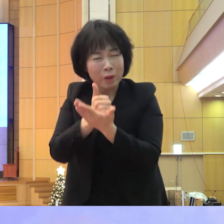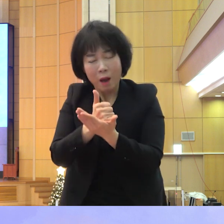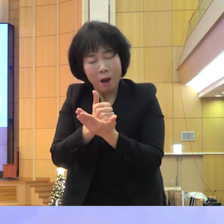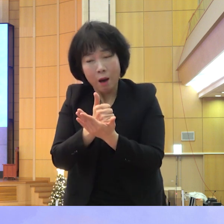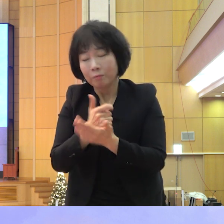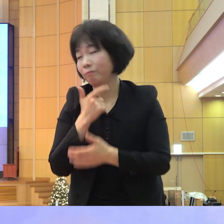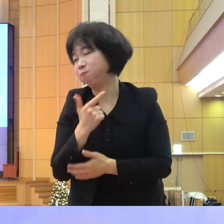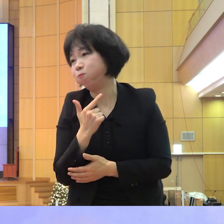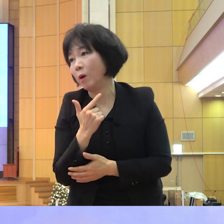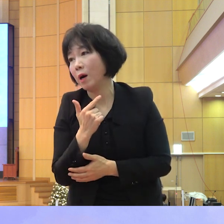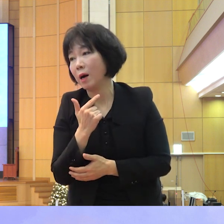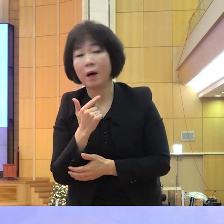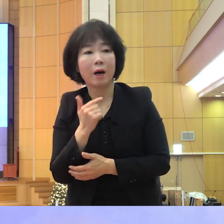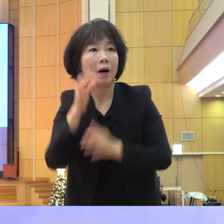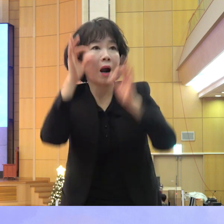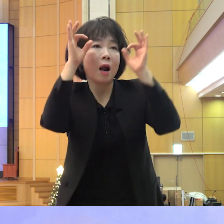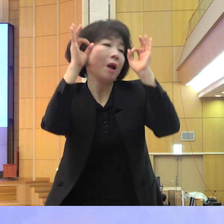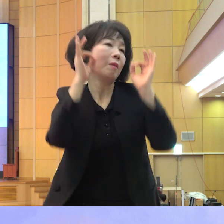도시야. 안 되겠다.